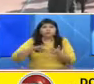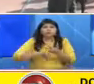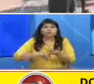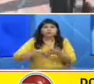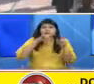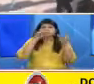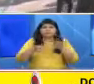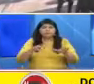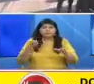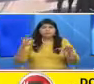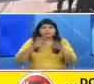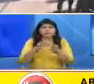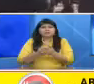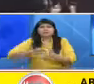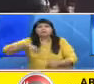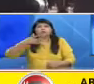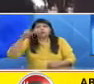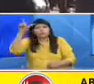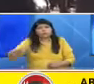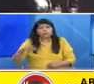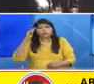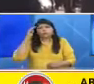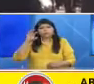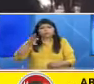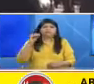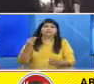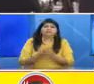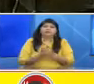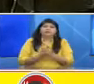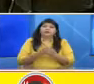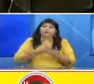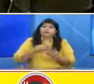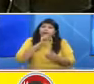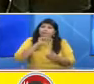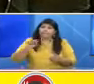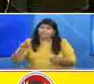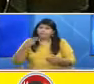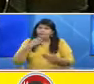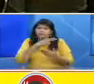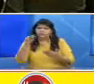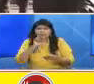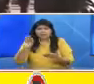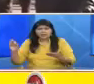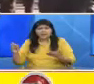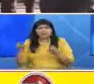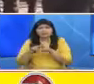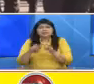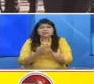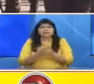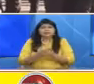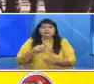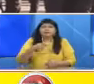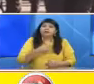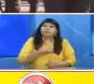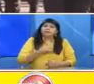करें, ताकि अन्य लोग भी उससे प्रेरित हों, और उसके साथ अपनी भावनाओं को व्यक्त करने वाले 2-4 वाक्य भी लिखिए। आपके